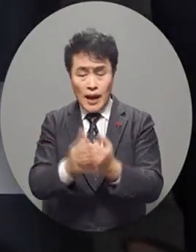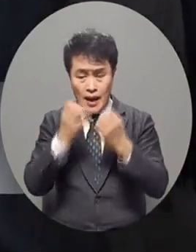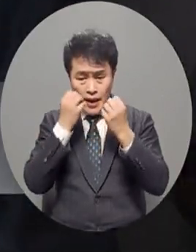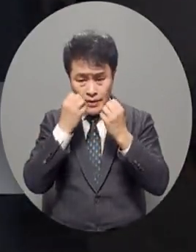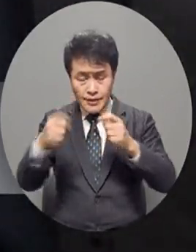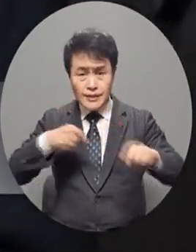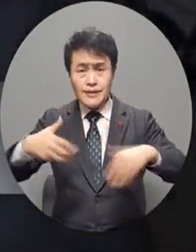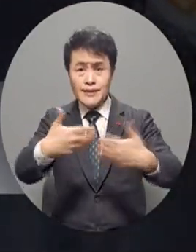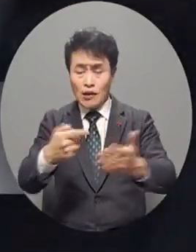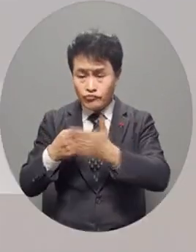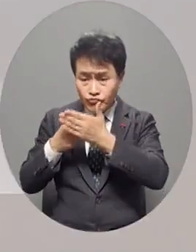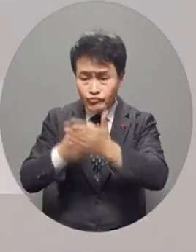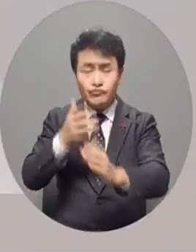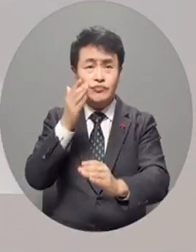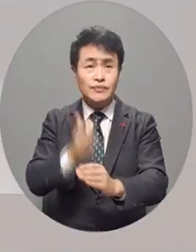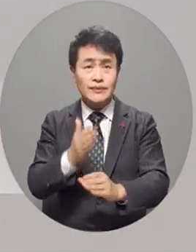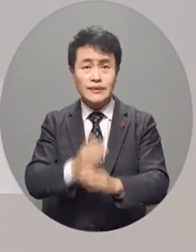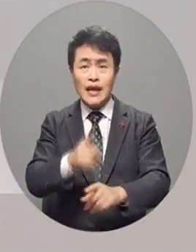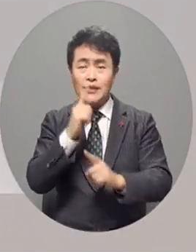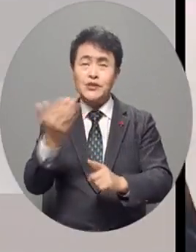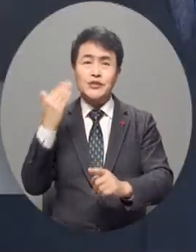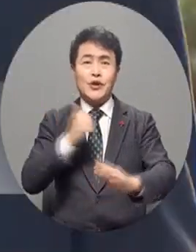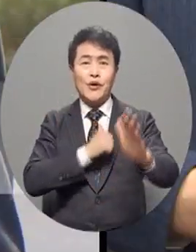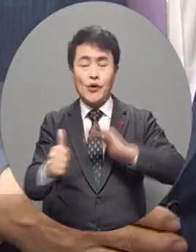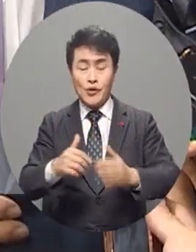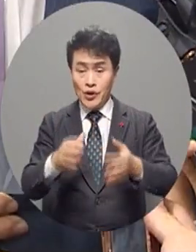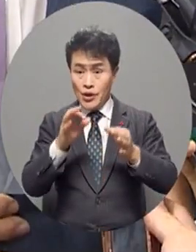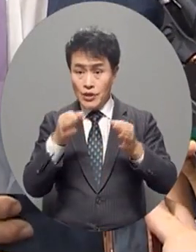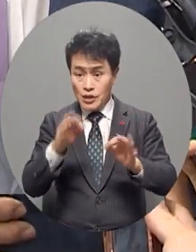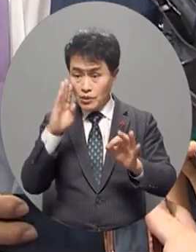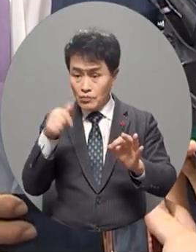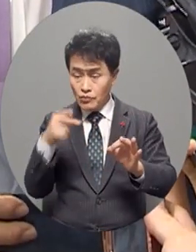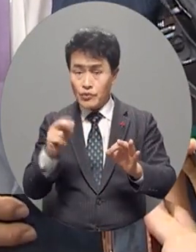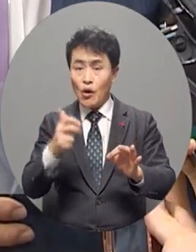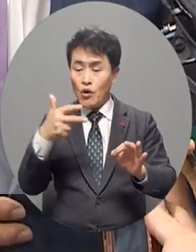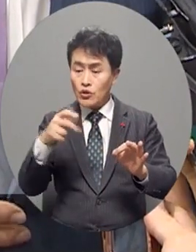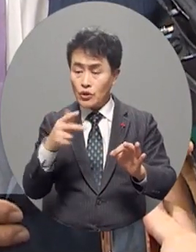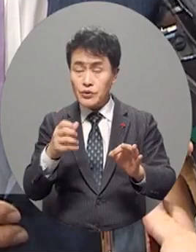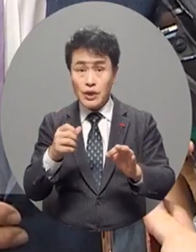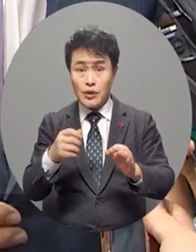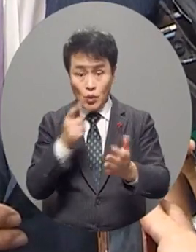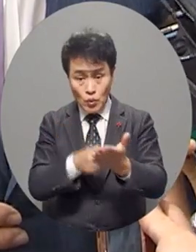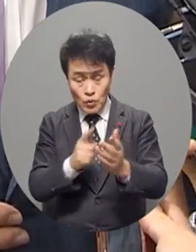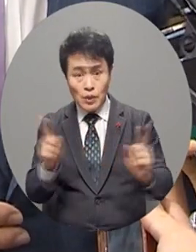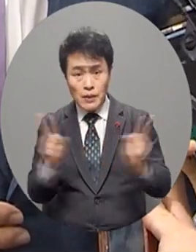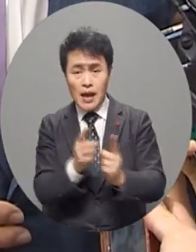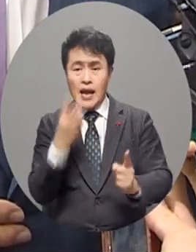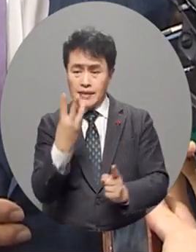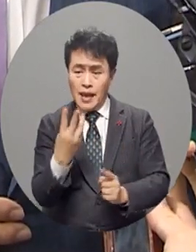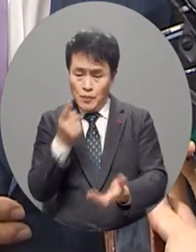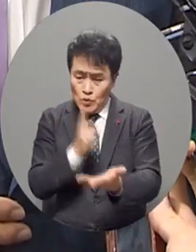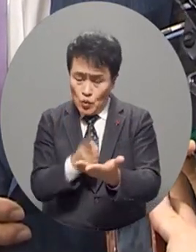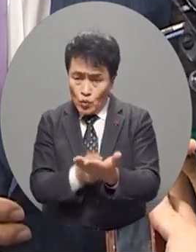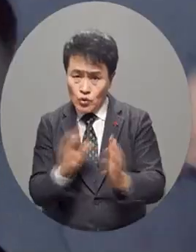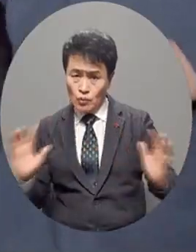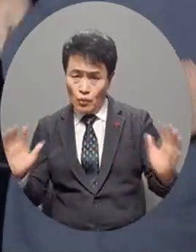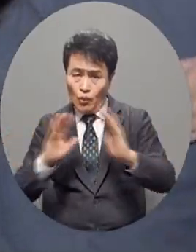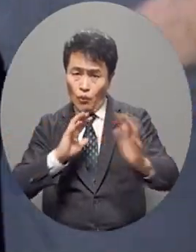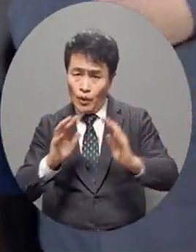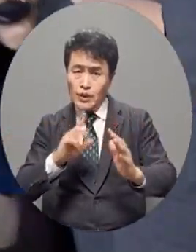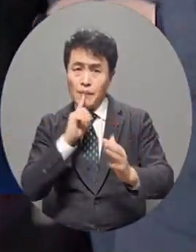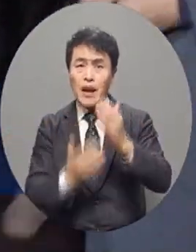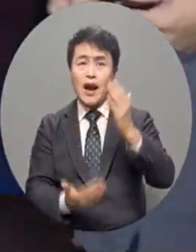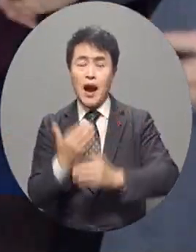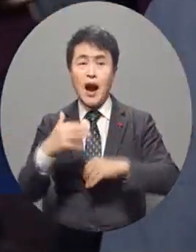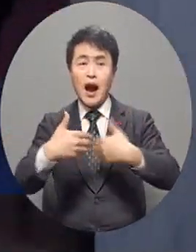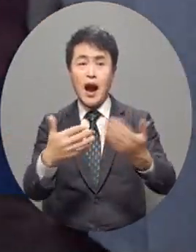행보를 가속화하고 있는 가운데 이전 대표와 김부겸, 정세균 총리가 만나는 이른바 삼총리 회동 가능성도 거론됩니다. 통합